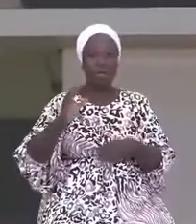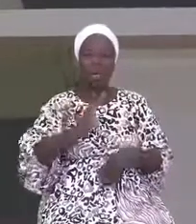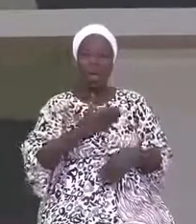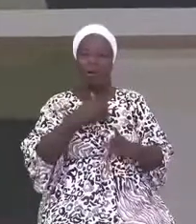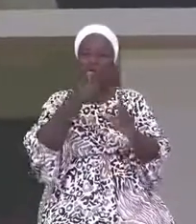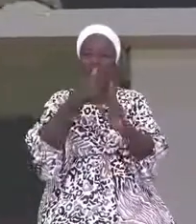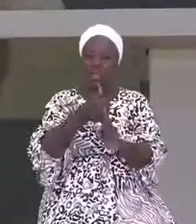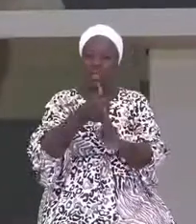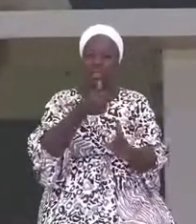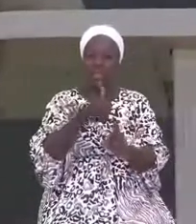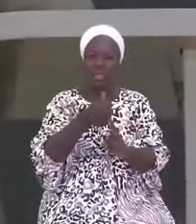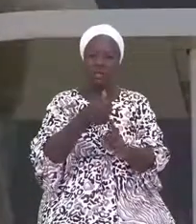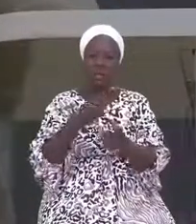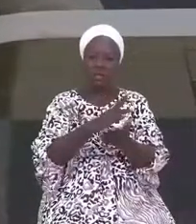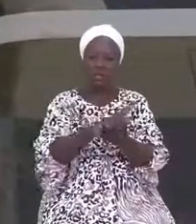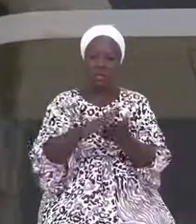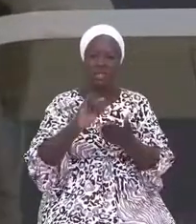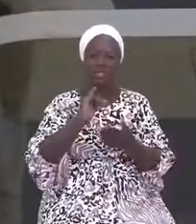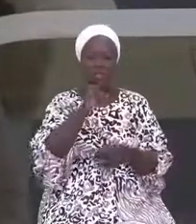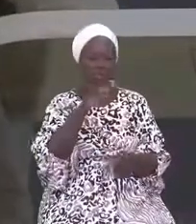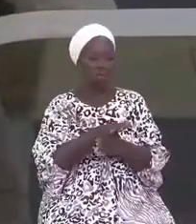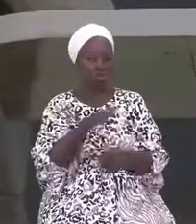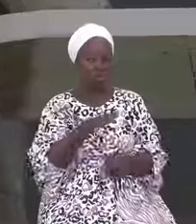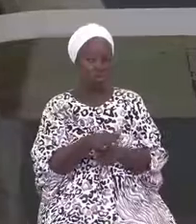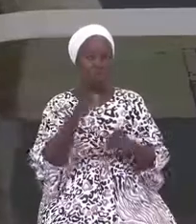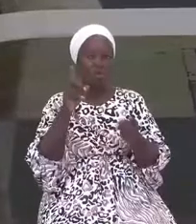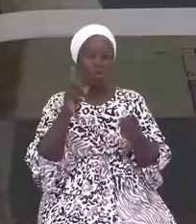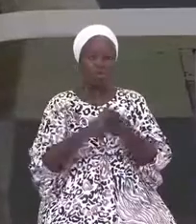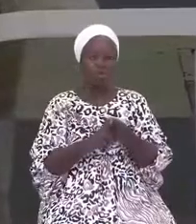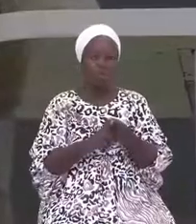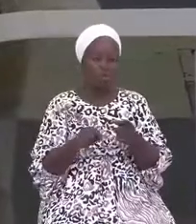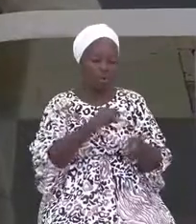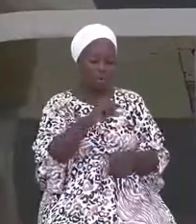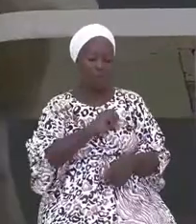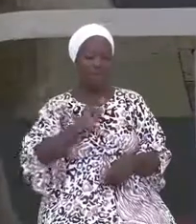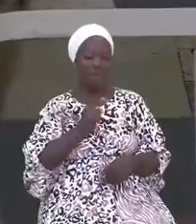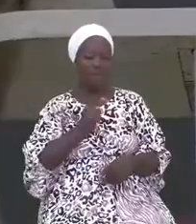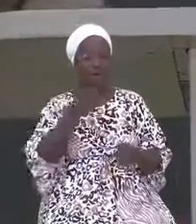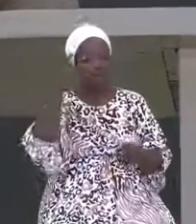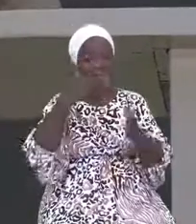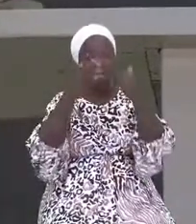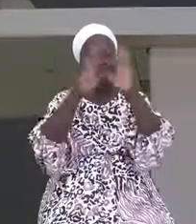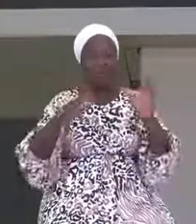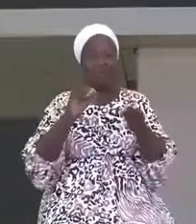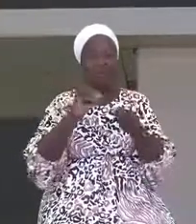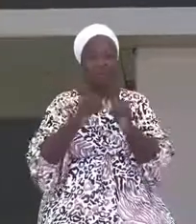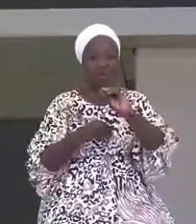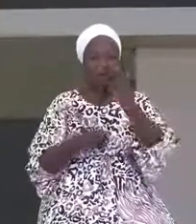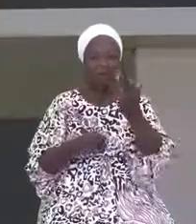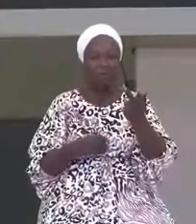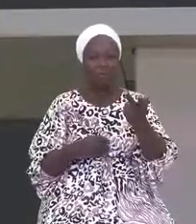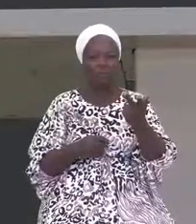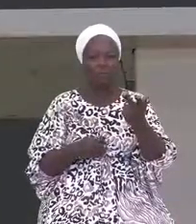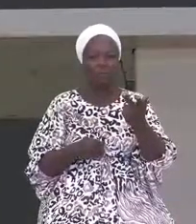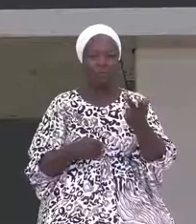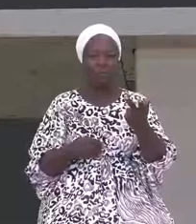Notre justice de soi n'est pas suffisante pour nous qualifier pour le ciel. Troisième élément,